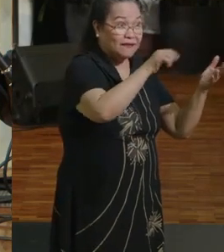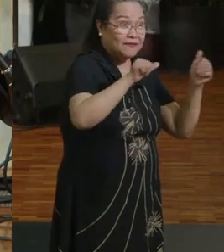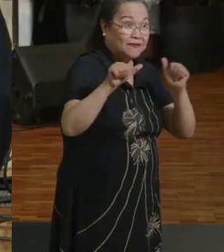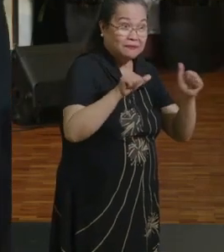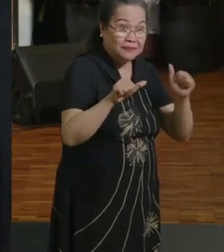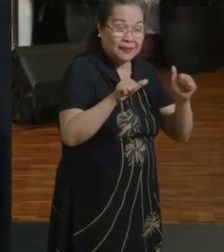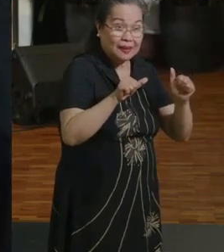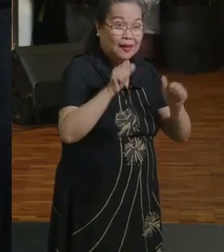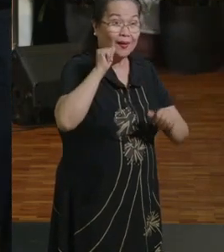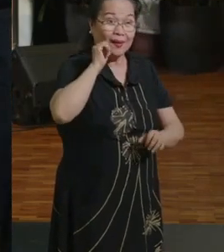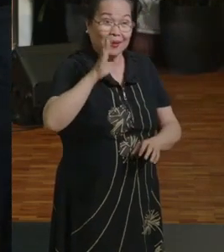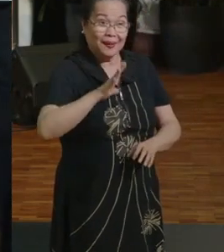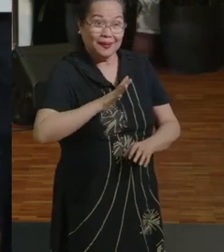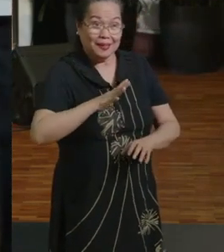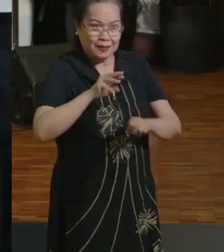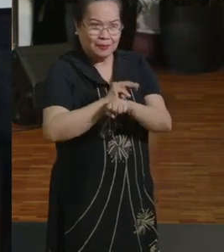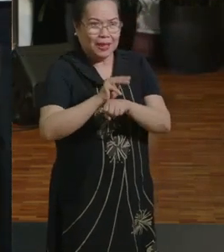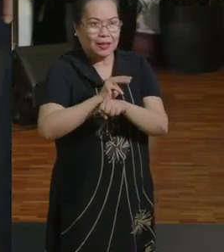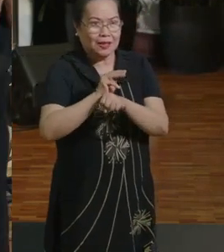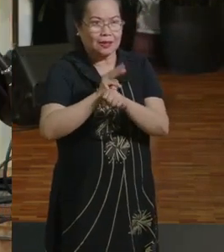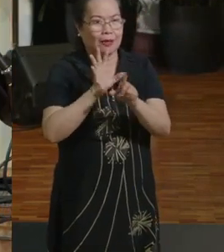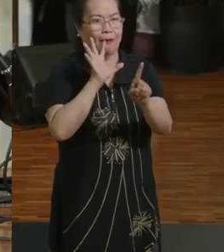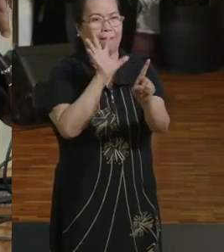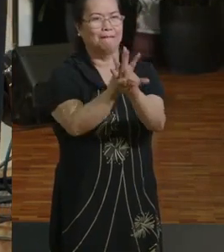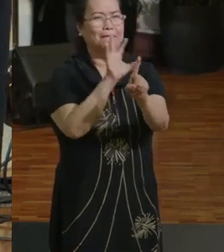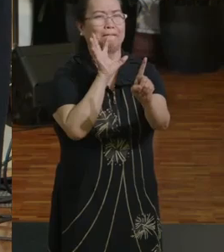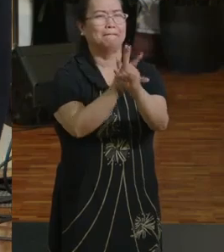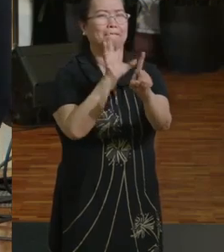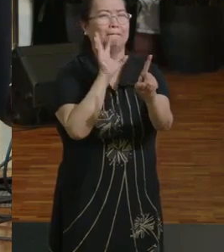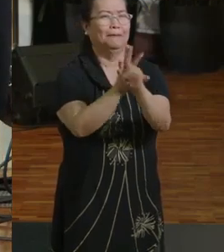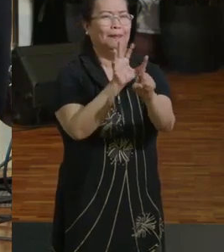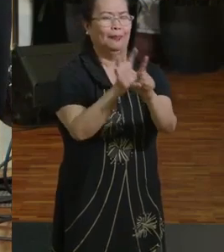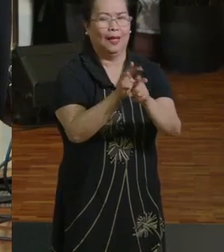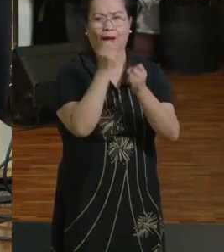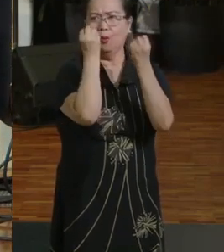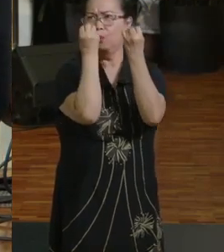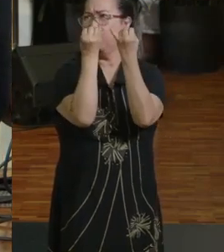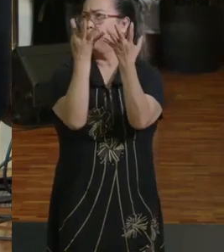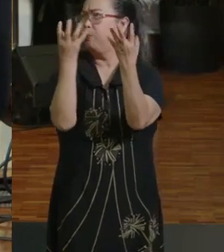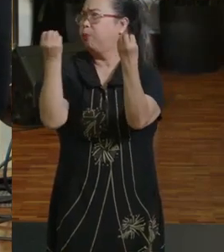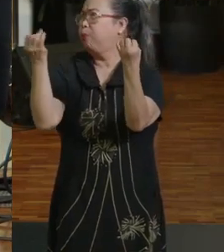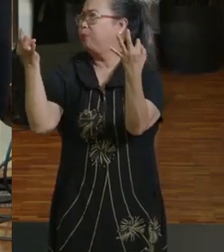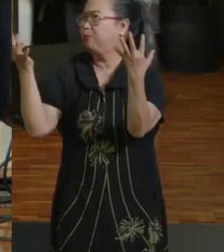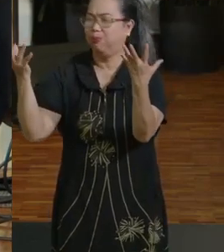ang ladies ministry natin, daan-daan ang binibilang